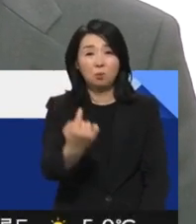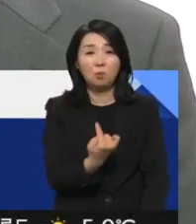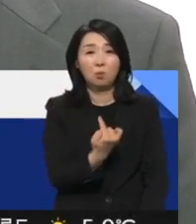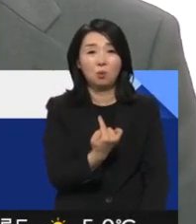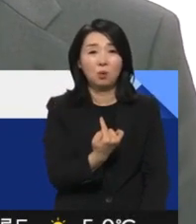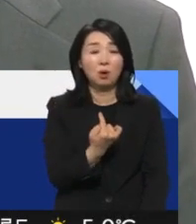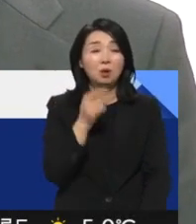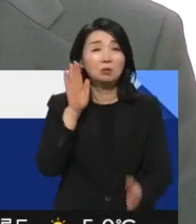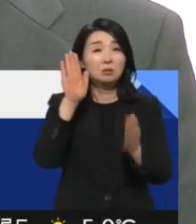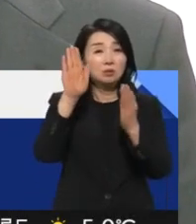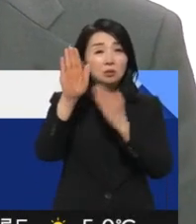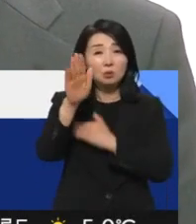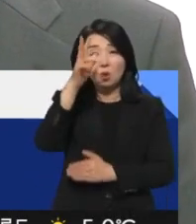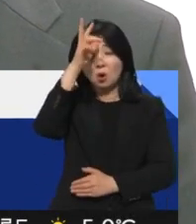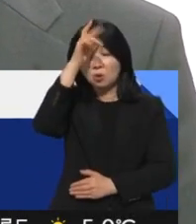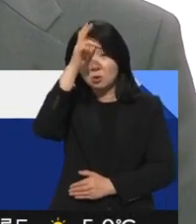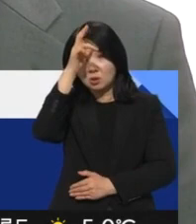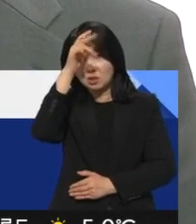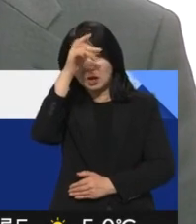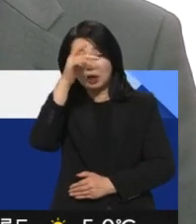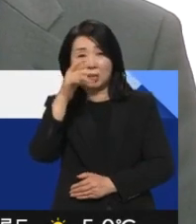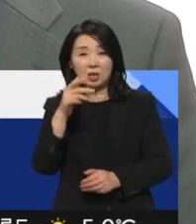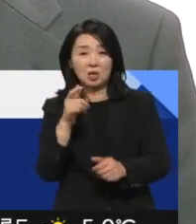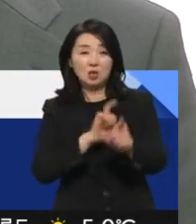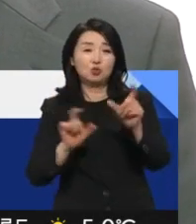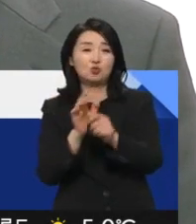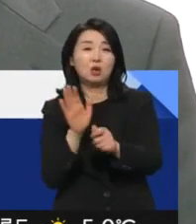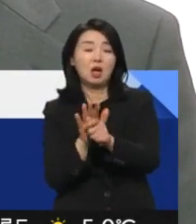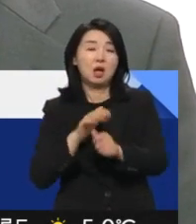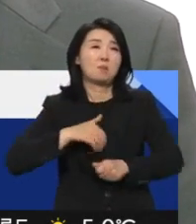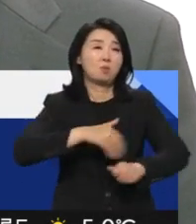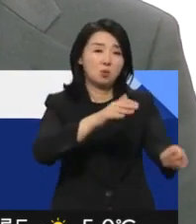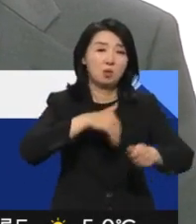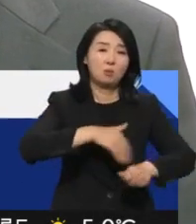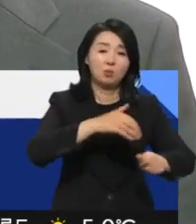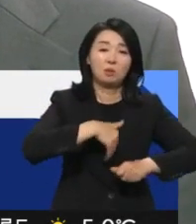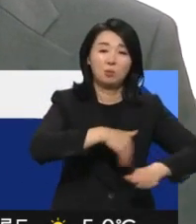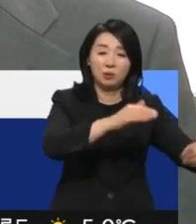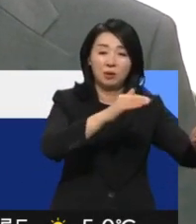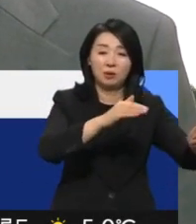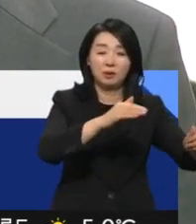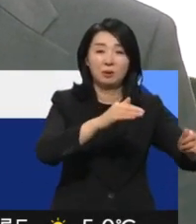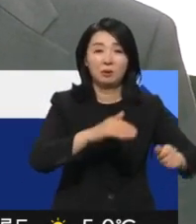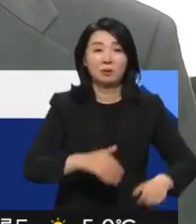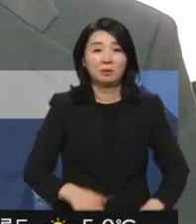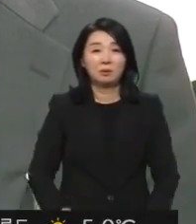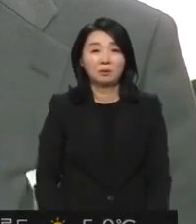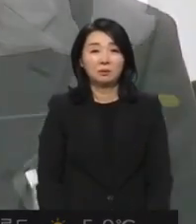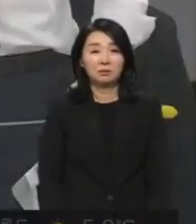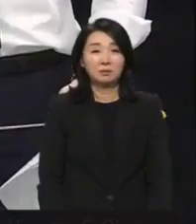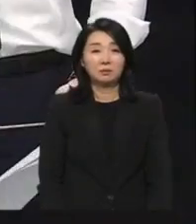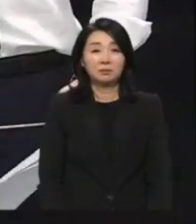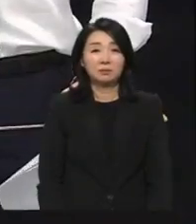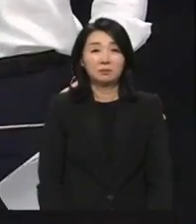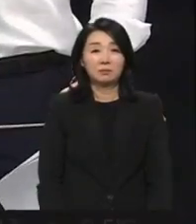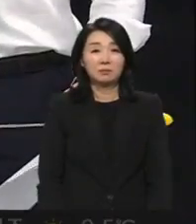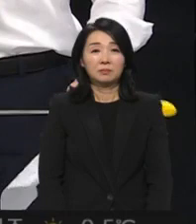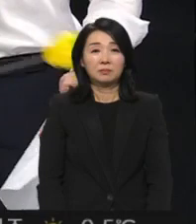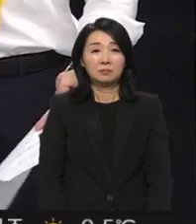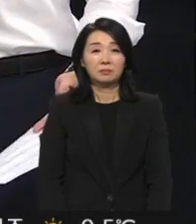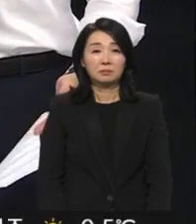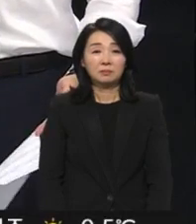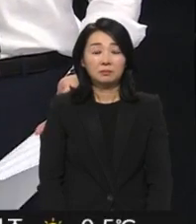그래서 그 이후로 기동대 경력을 최대한 신속하게 현장에 배치를 했었습니다.